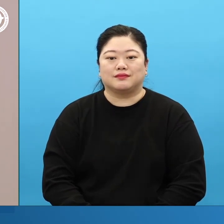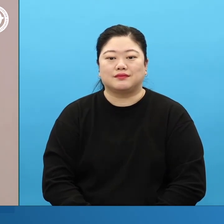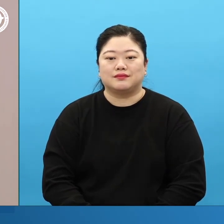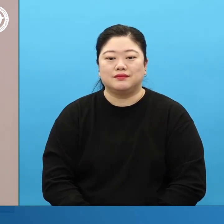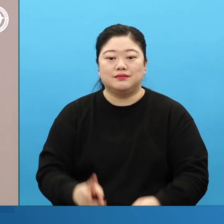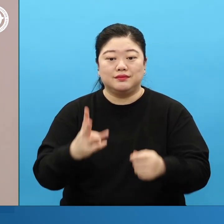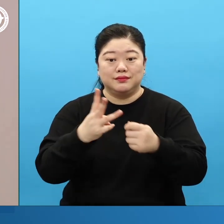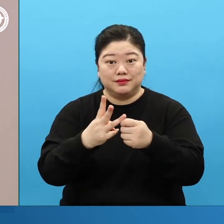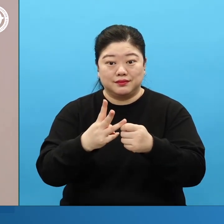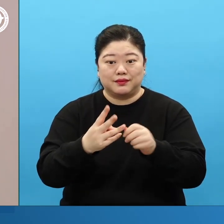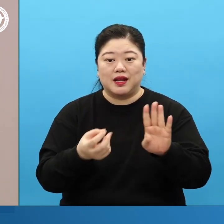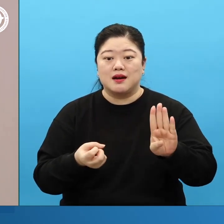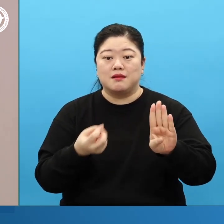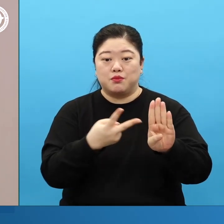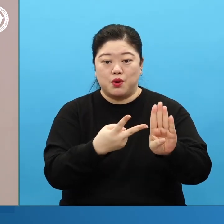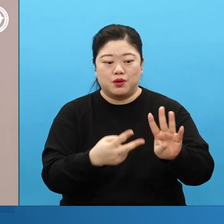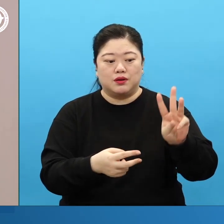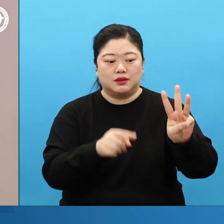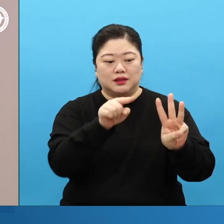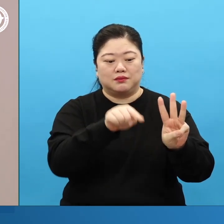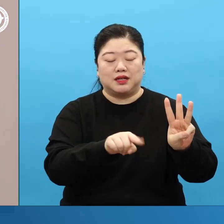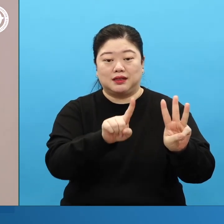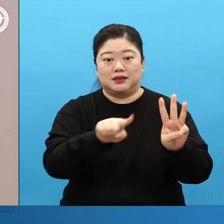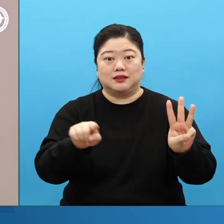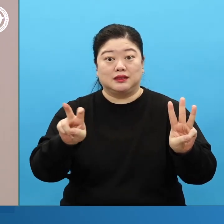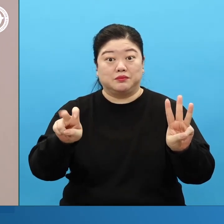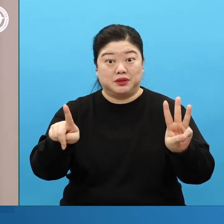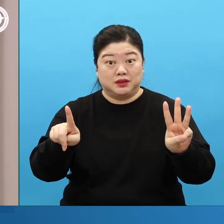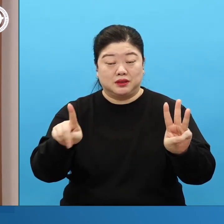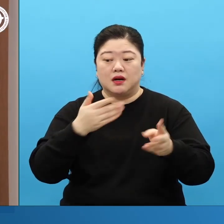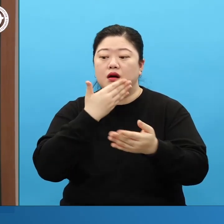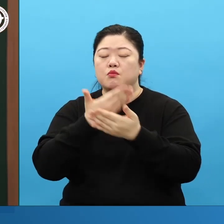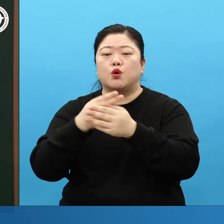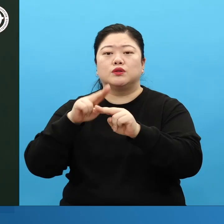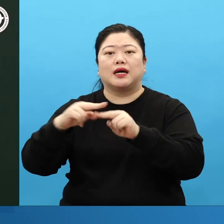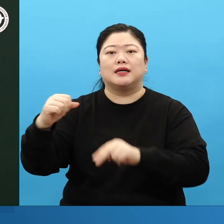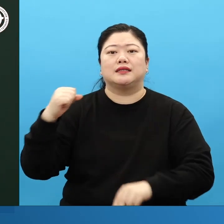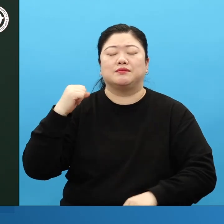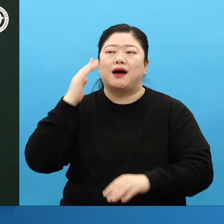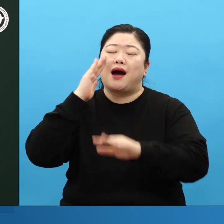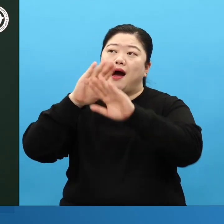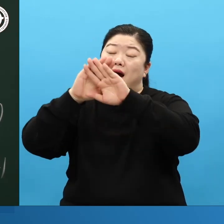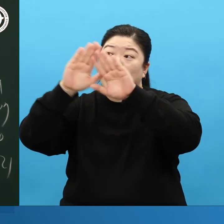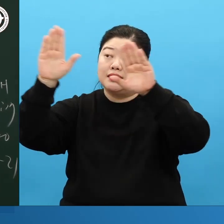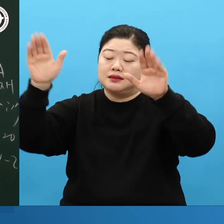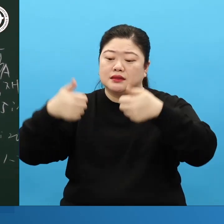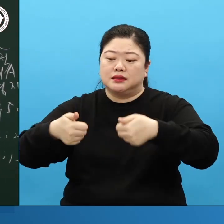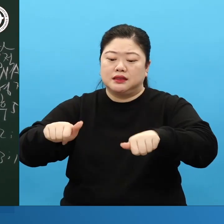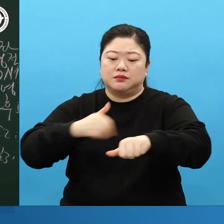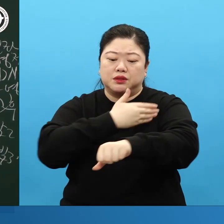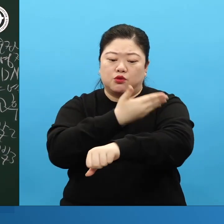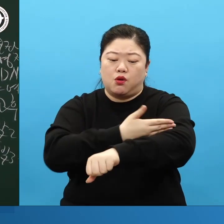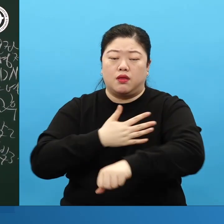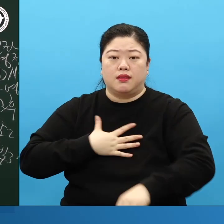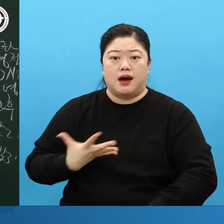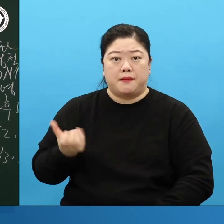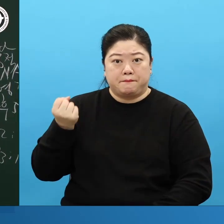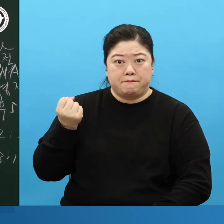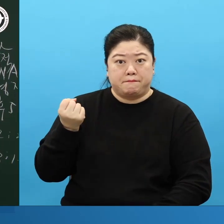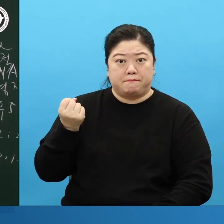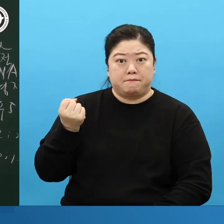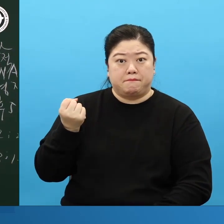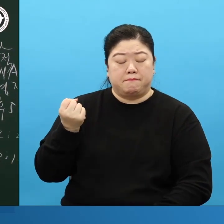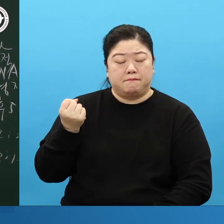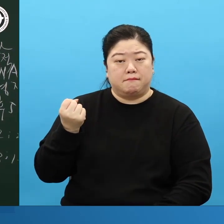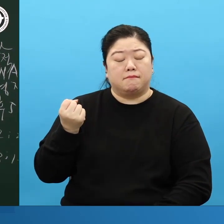내 안에 보좌의 능력이 있는 겁니다. Dentro de mí está el poder del trono celestial. 하늘의 시민권이 우리에게 있다니. Porque tenemos la